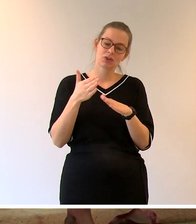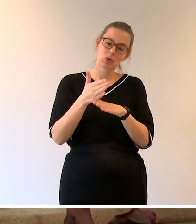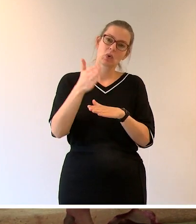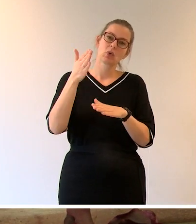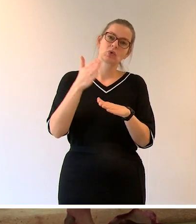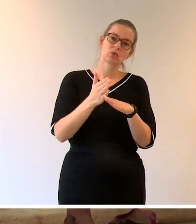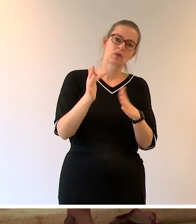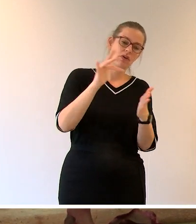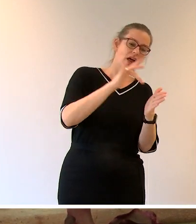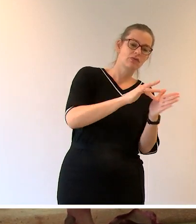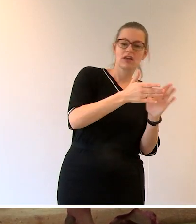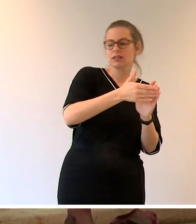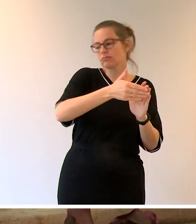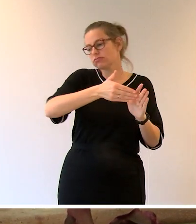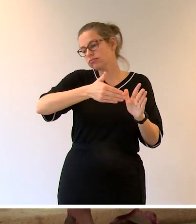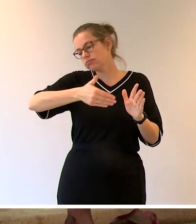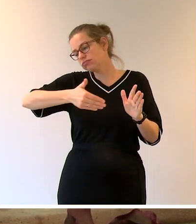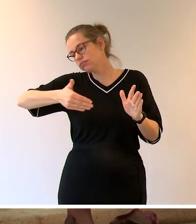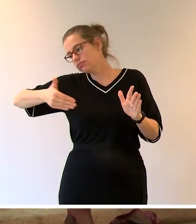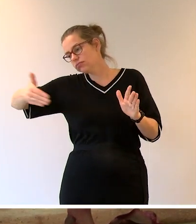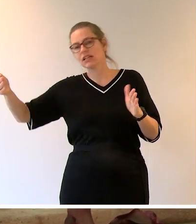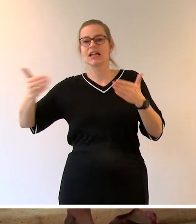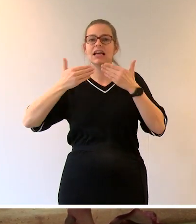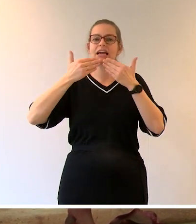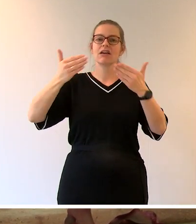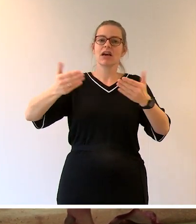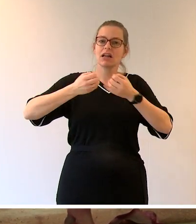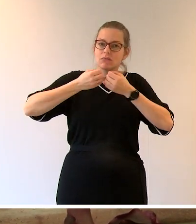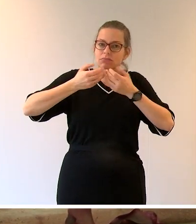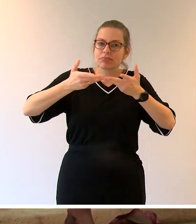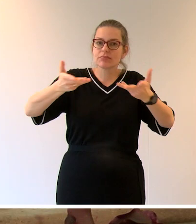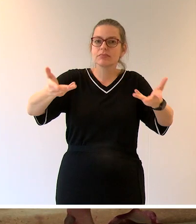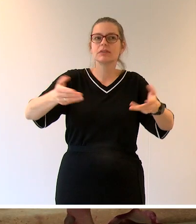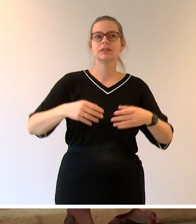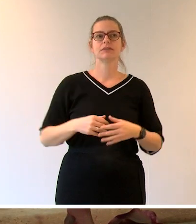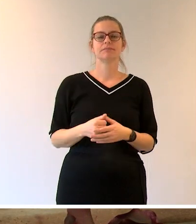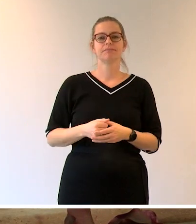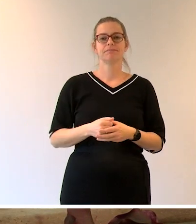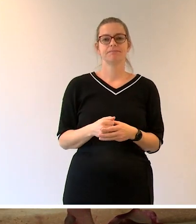van Advent door wordt dit evangelie gepresenteerd.